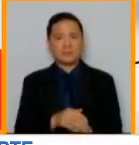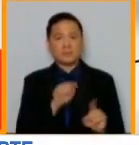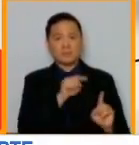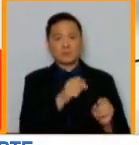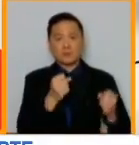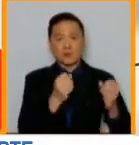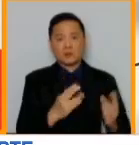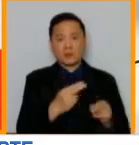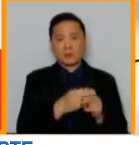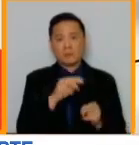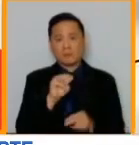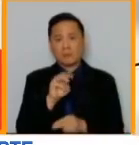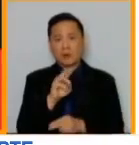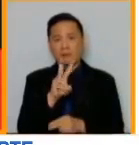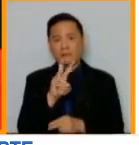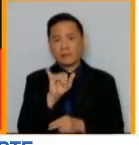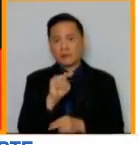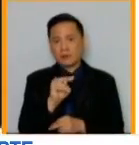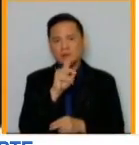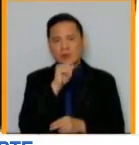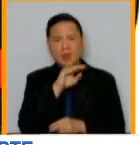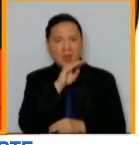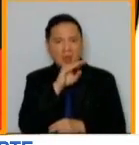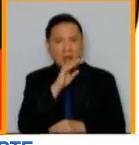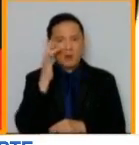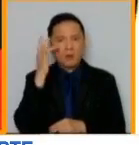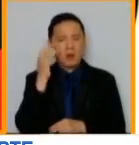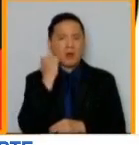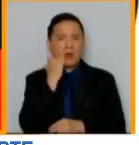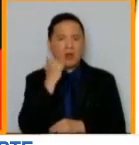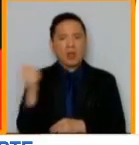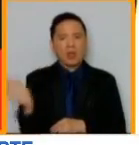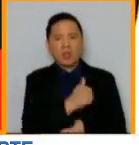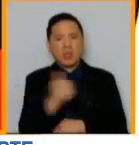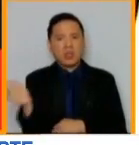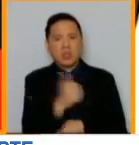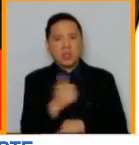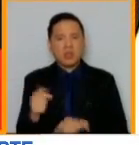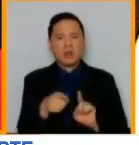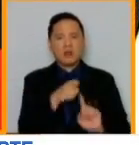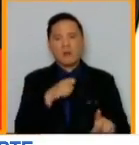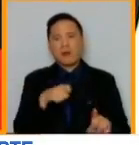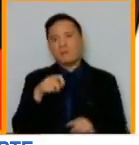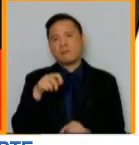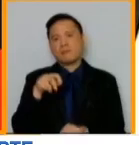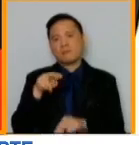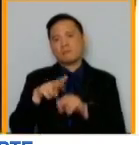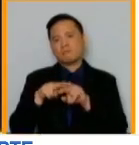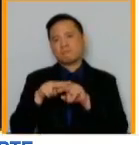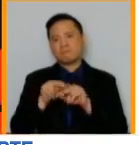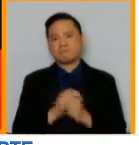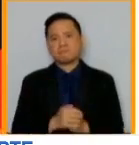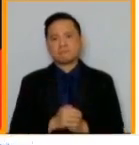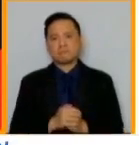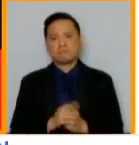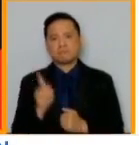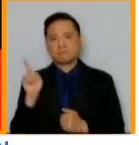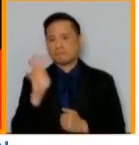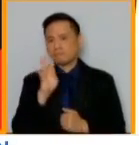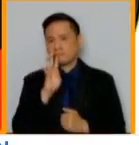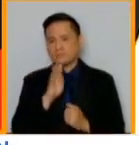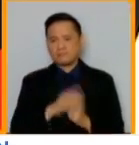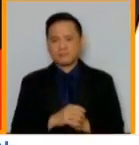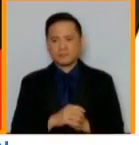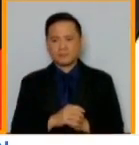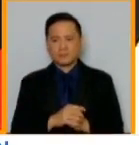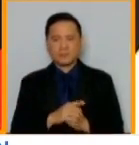daw siyang bumabiyahe papanggasinan. Malaking abala po yung ma'am sa amin kasi gayon po namin, ano lang, pero biyahe lang po kami.